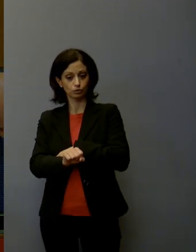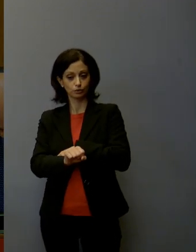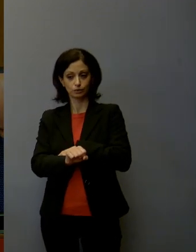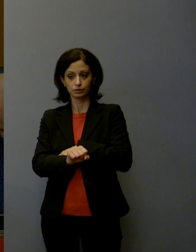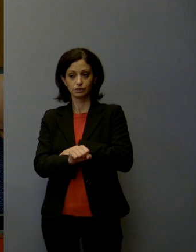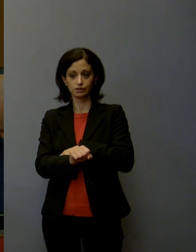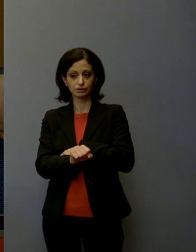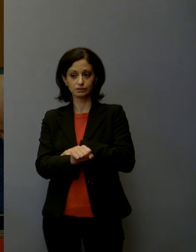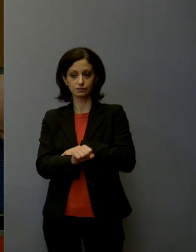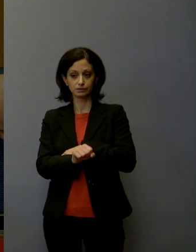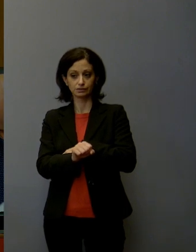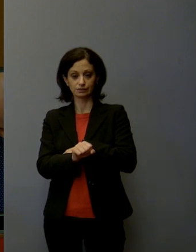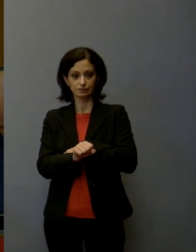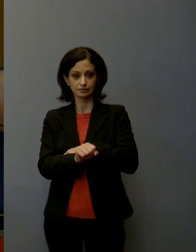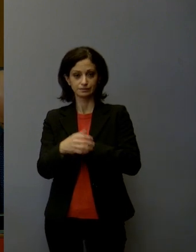allora